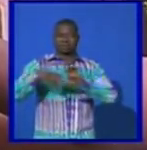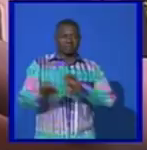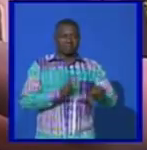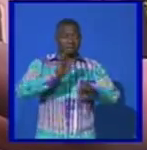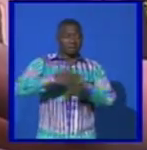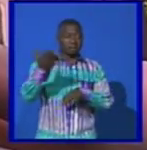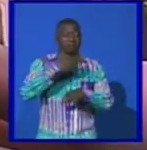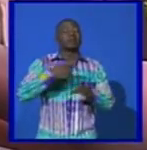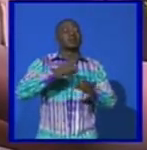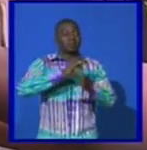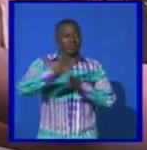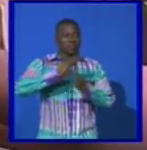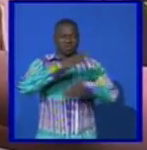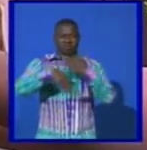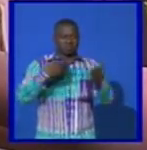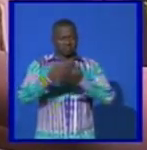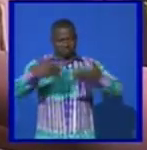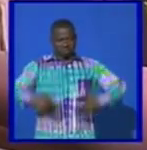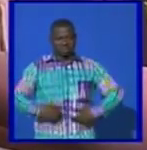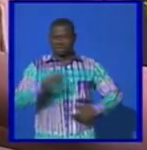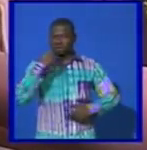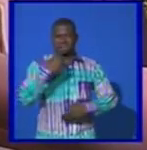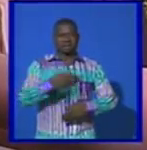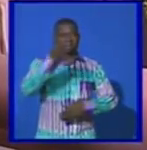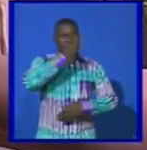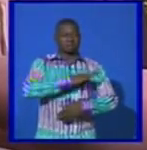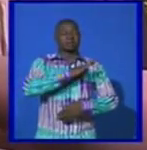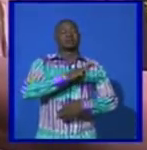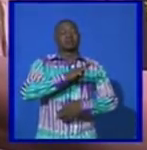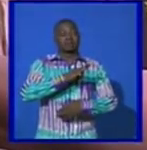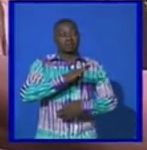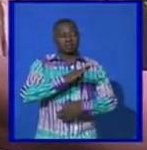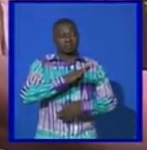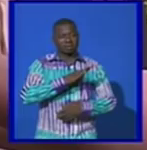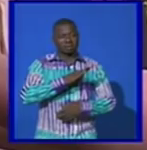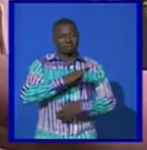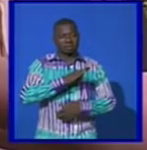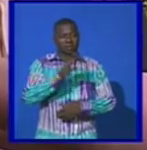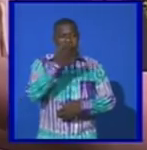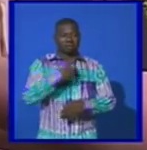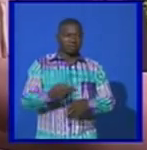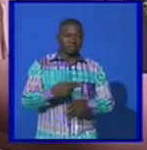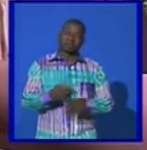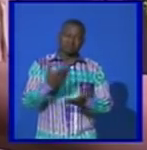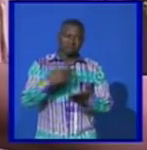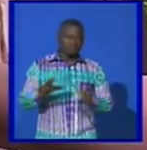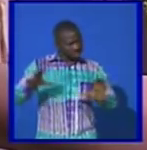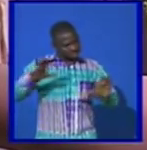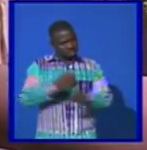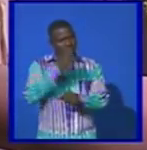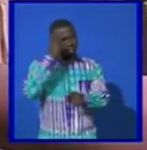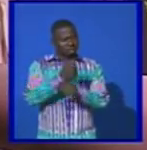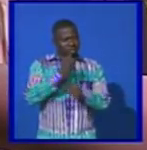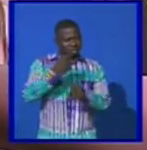jeune qui est bénéficiaire de cette initiative sera soit employé directement dans une entreprise ou bien